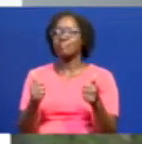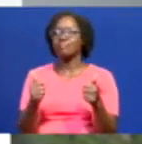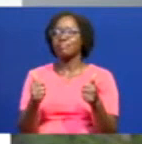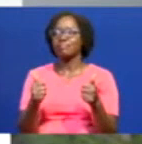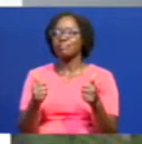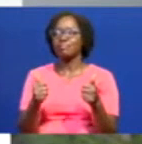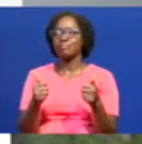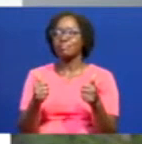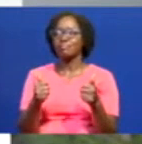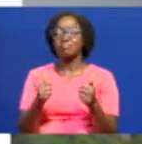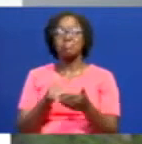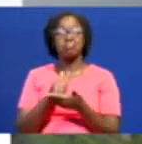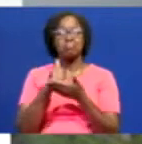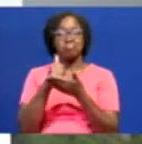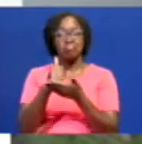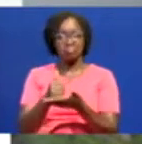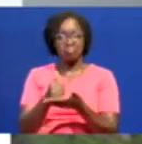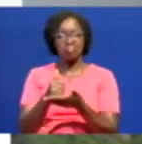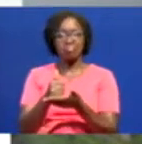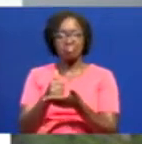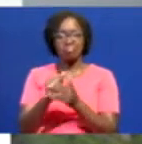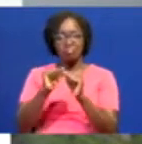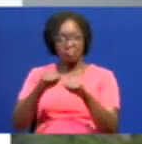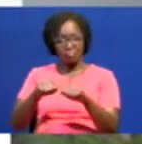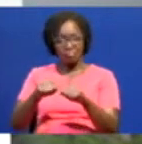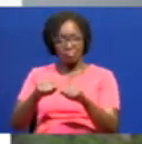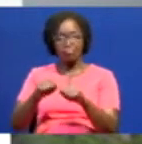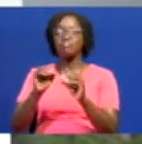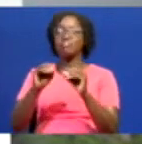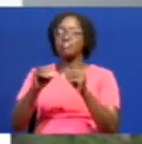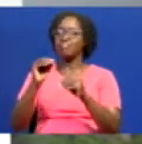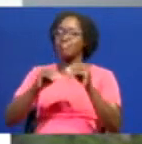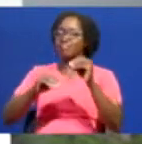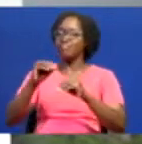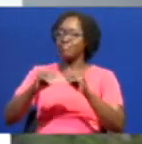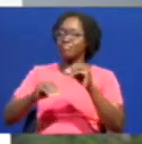Wahisani wanaweza kutuma mchango wa kupitia paybill number